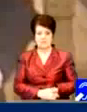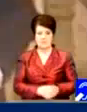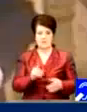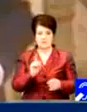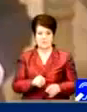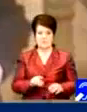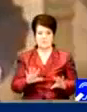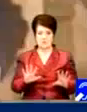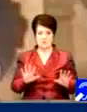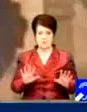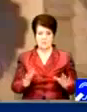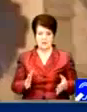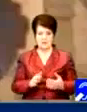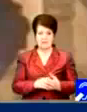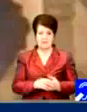momente solemne,